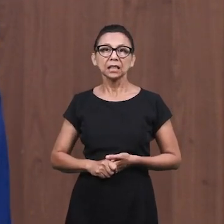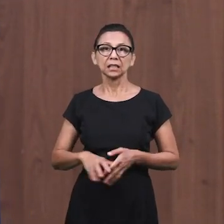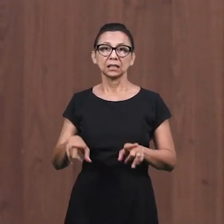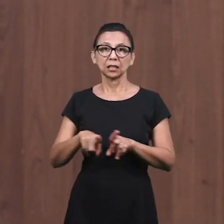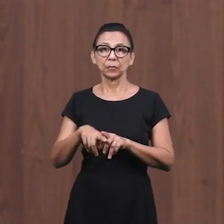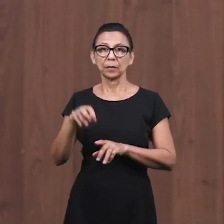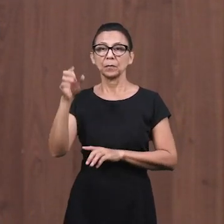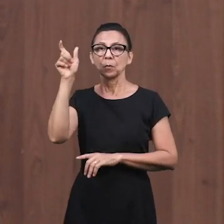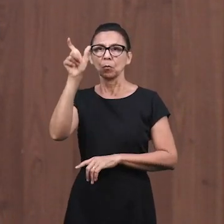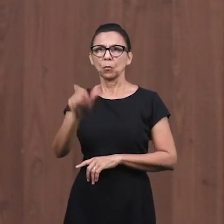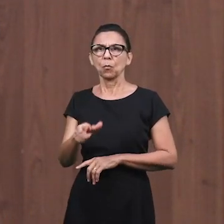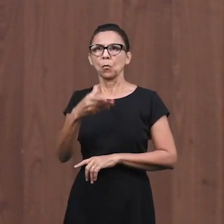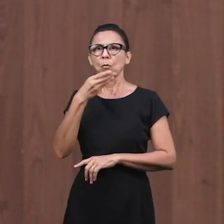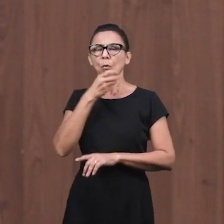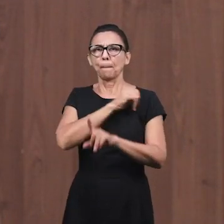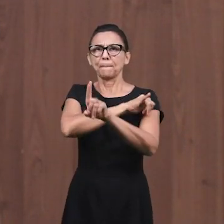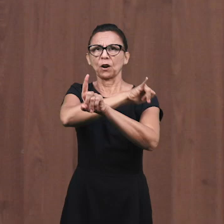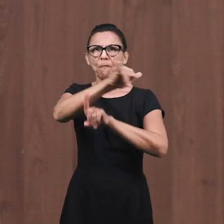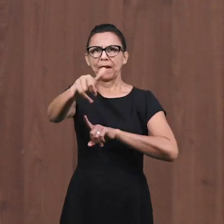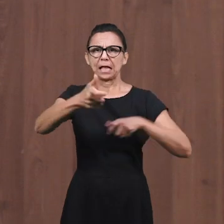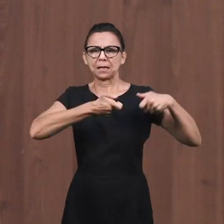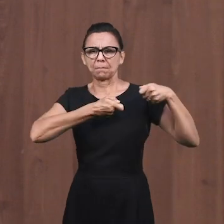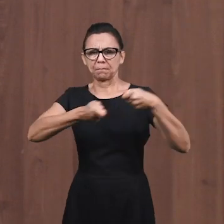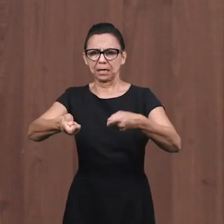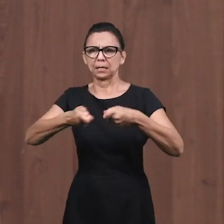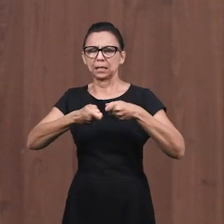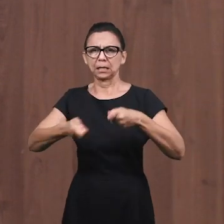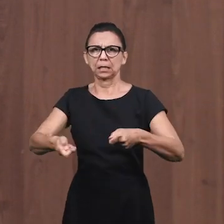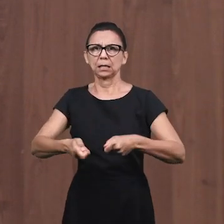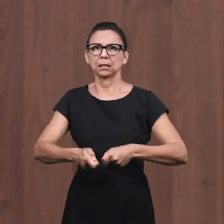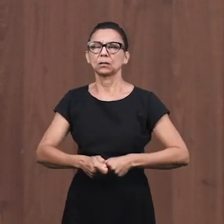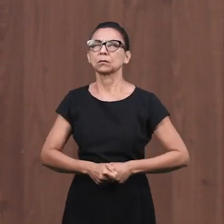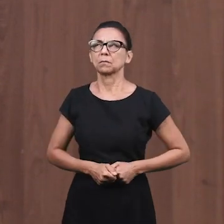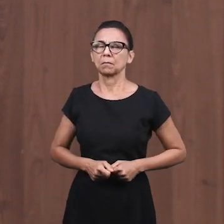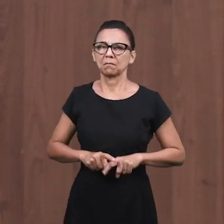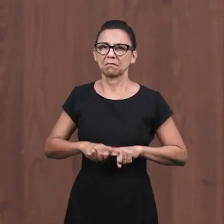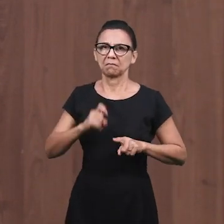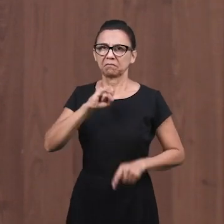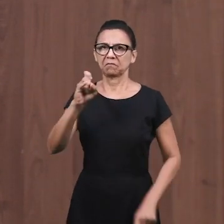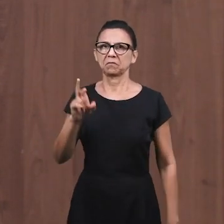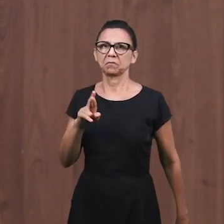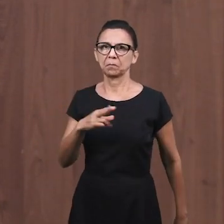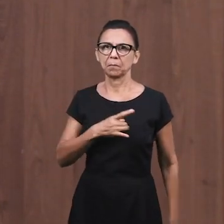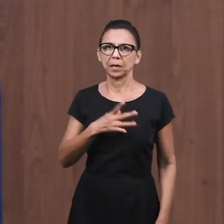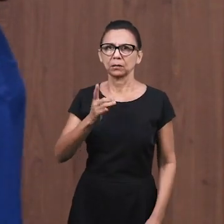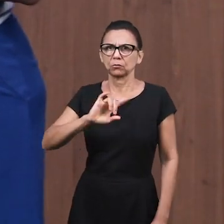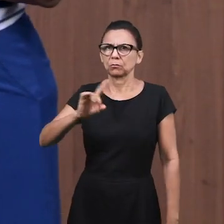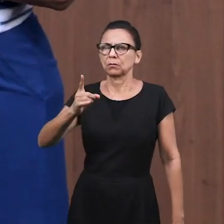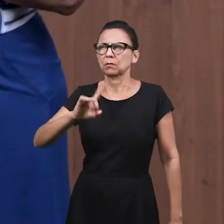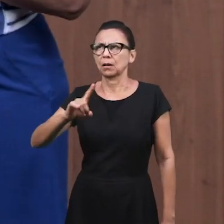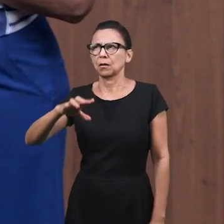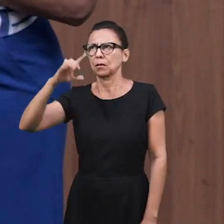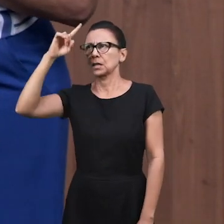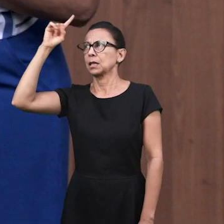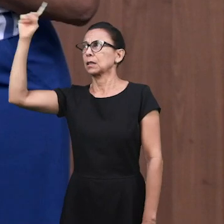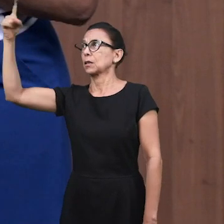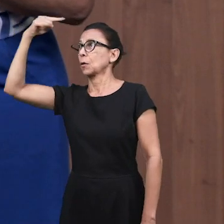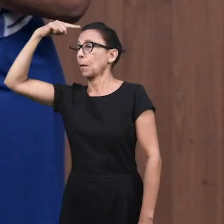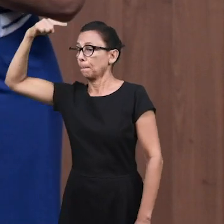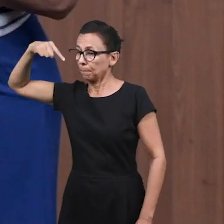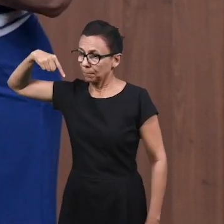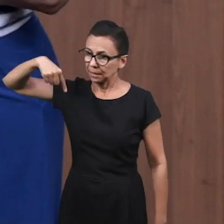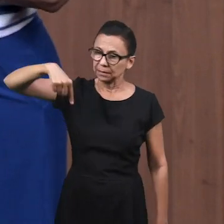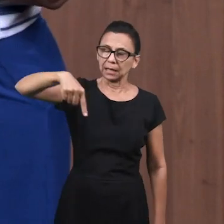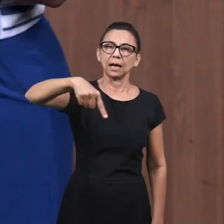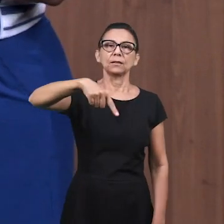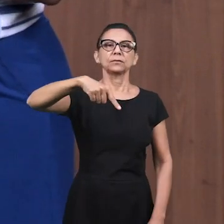a cru. Il allait parler au peuple toutes les fois que Dieu le demandait. De